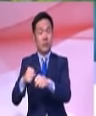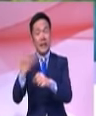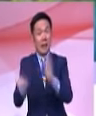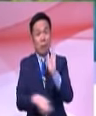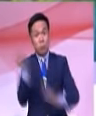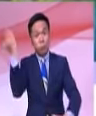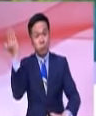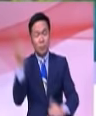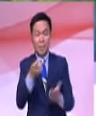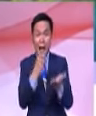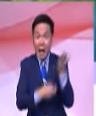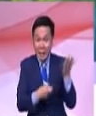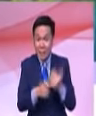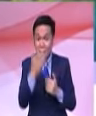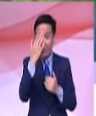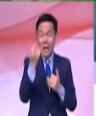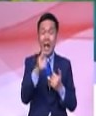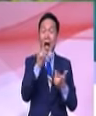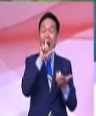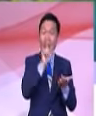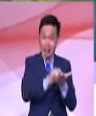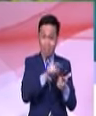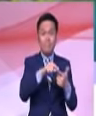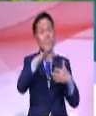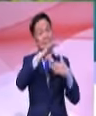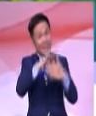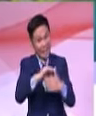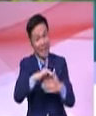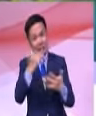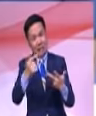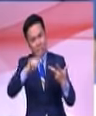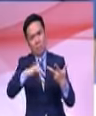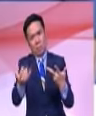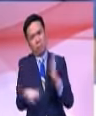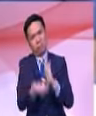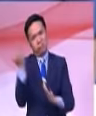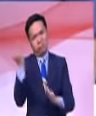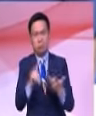naik harga mendadak selepas ayam dan daging.